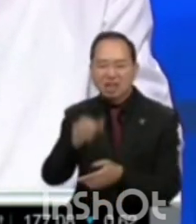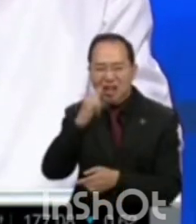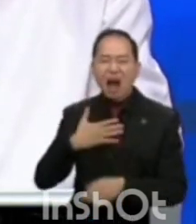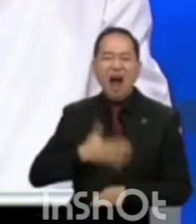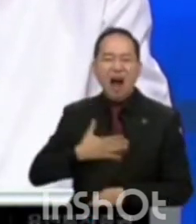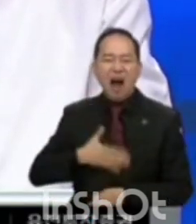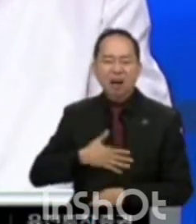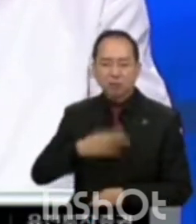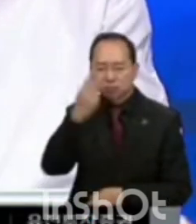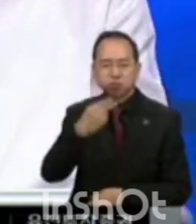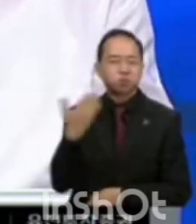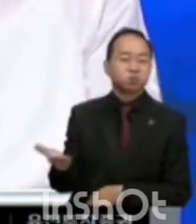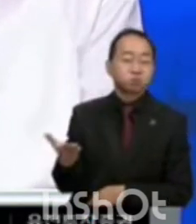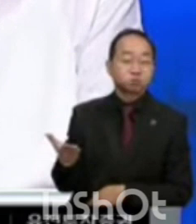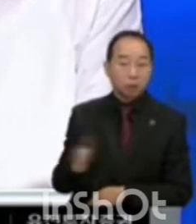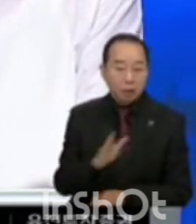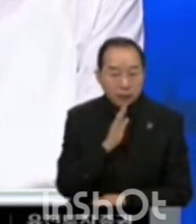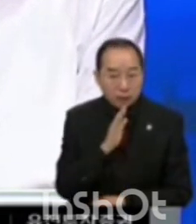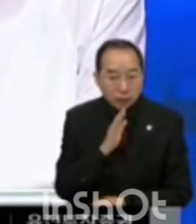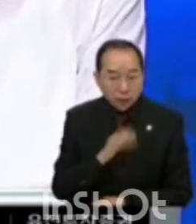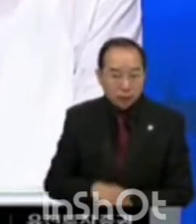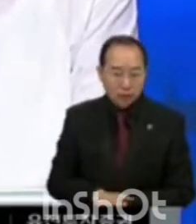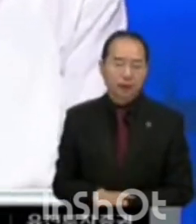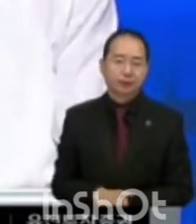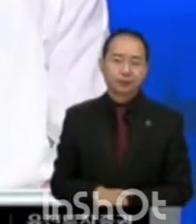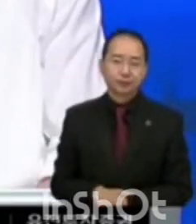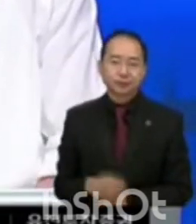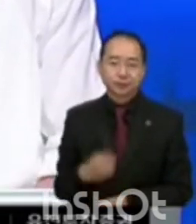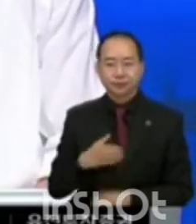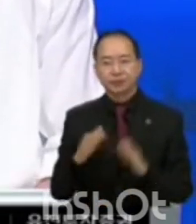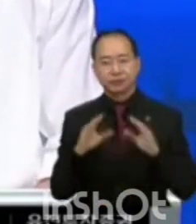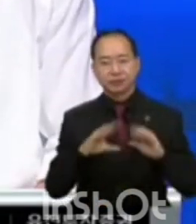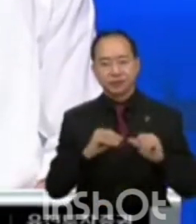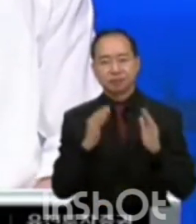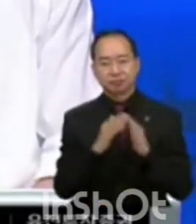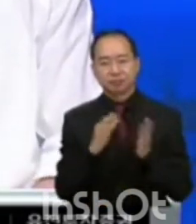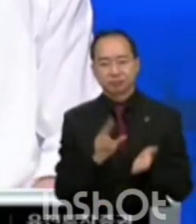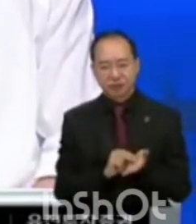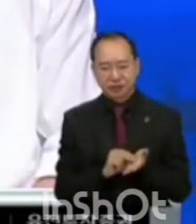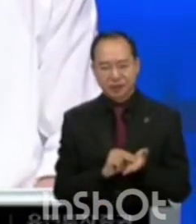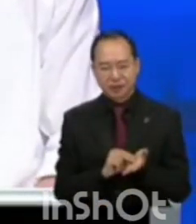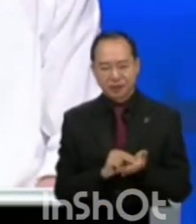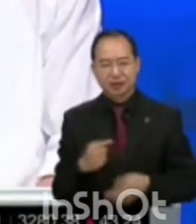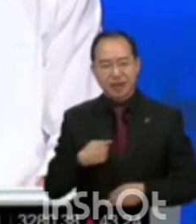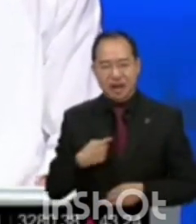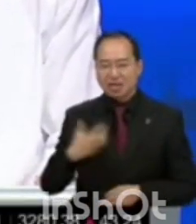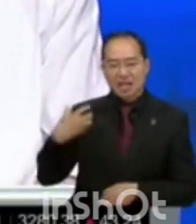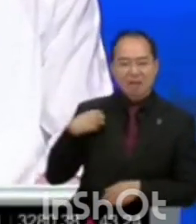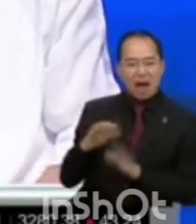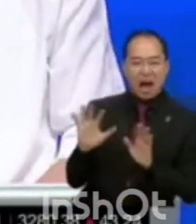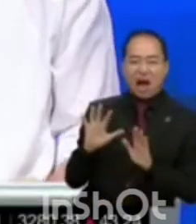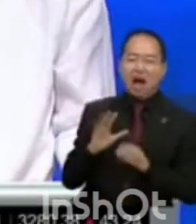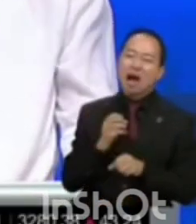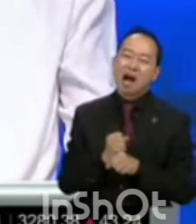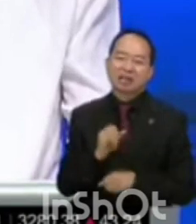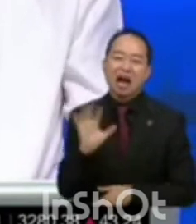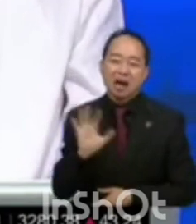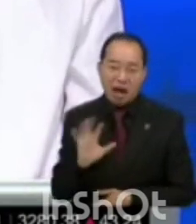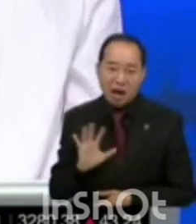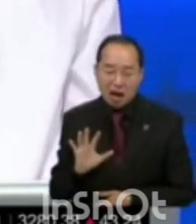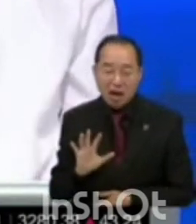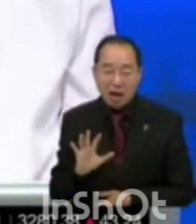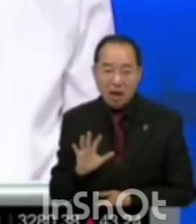예, 우선은 부동산 문제에 관해서 저는 책임을 회피할 생각이 추호도 없습니다. 그리고 결코 남의 탓을